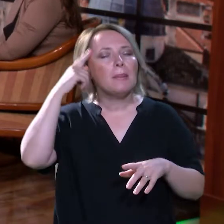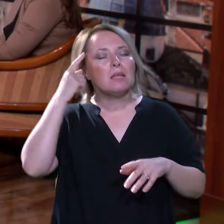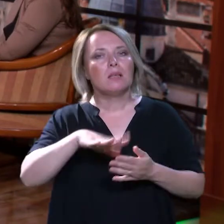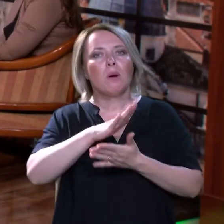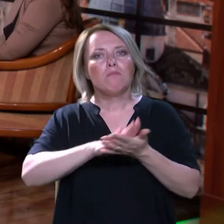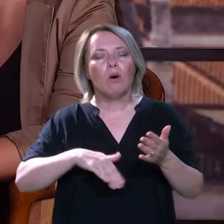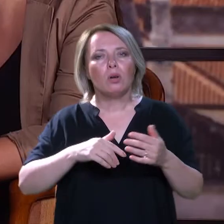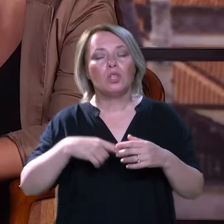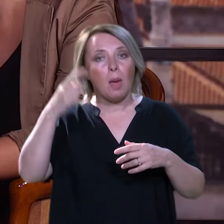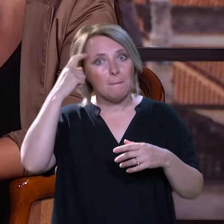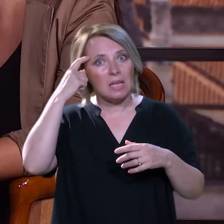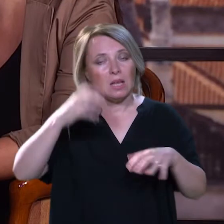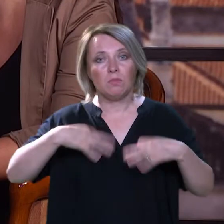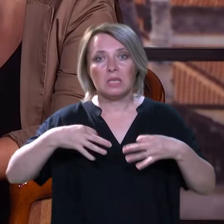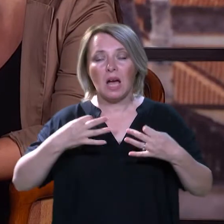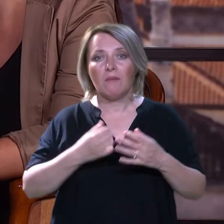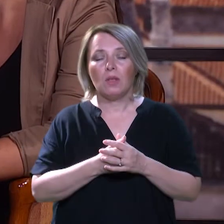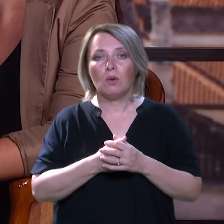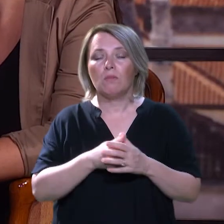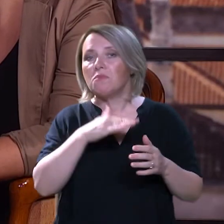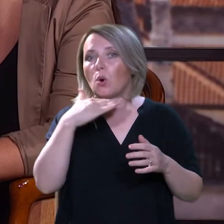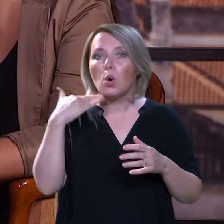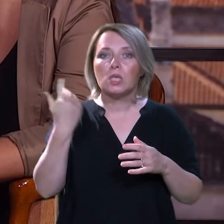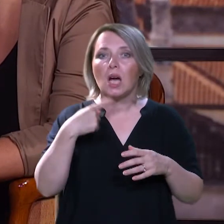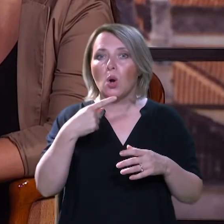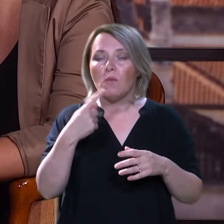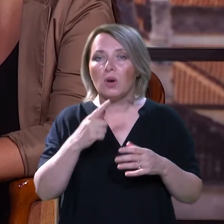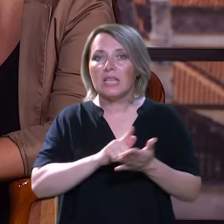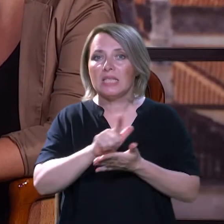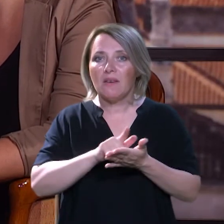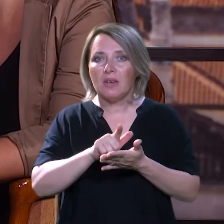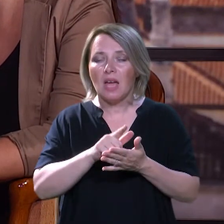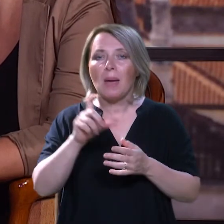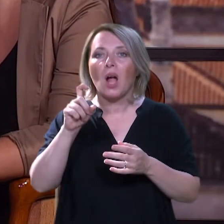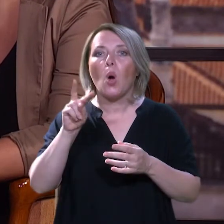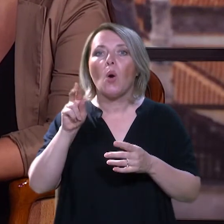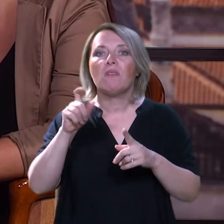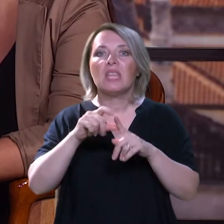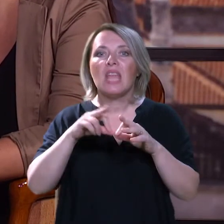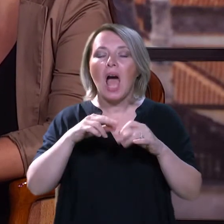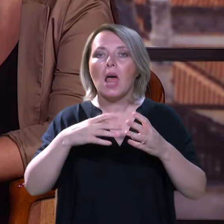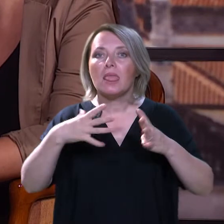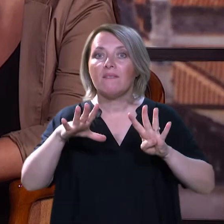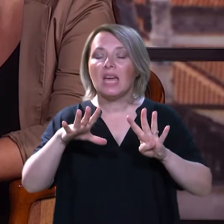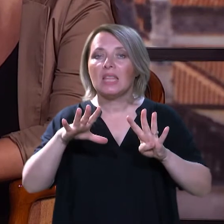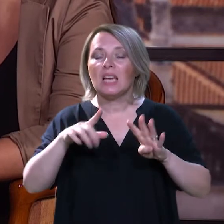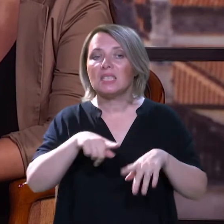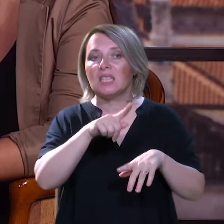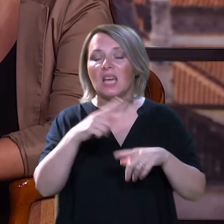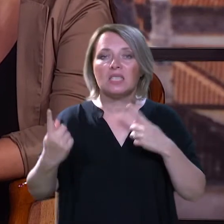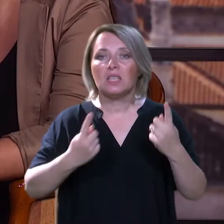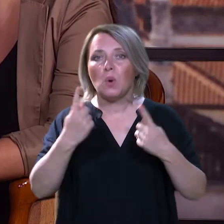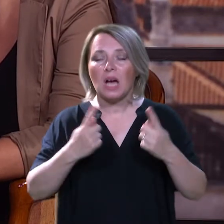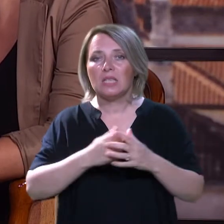smo nekako počeli upravo o mentalnom zdravlju dosta govoriti za vrijeme COVID-19 i cijele